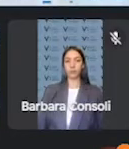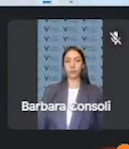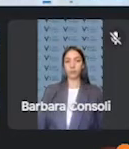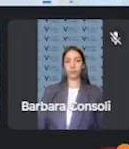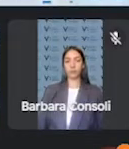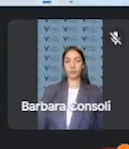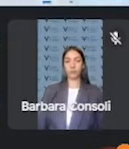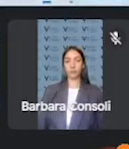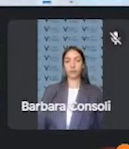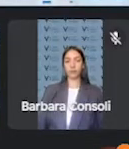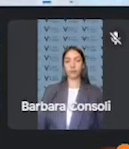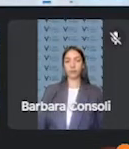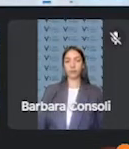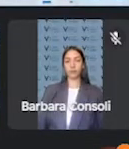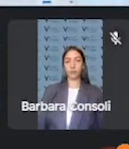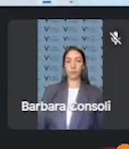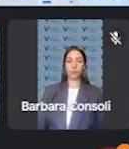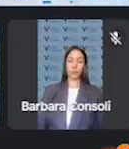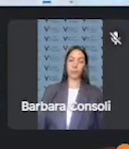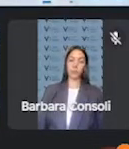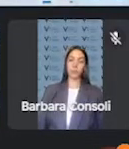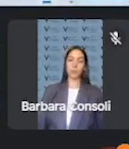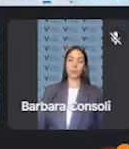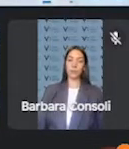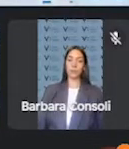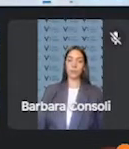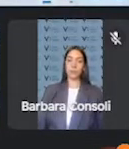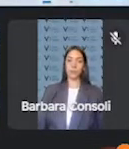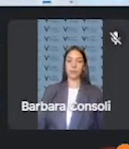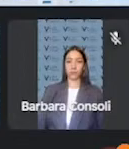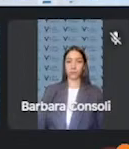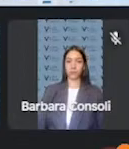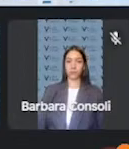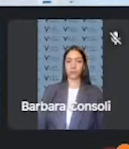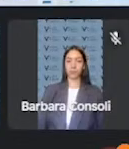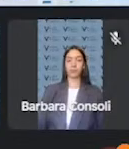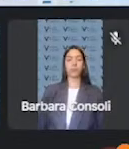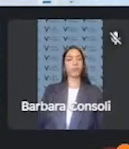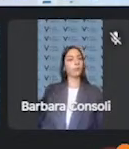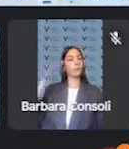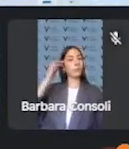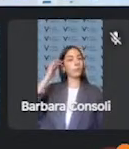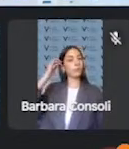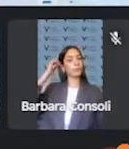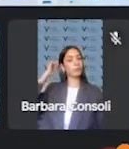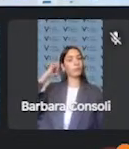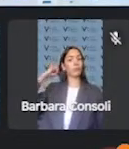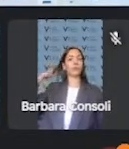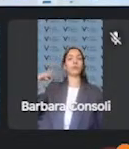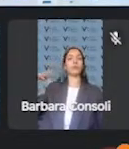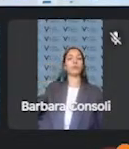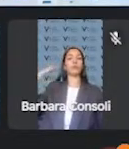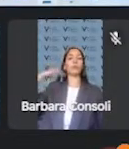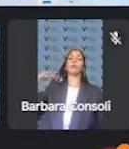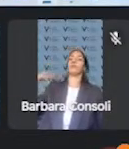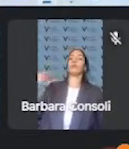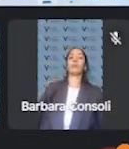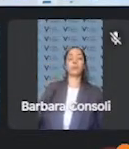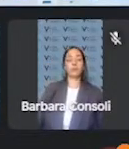navigando il sito del Dipartimento, certamente saranno soddisfatti. Io qui, ovviamente, assieme alla professoressa